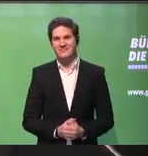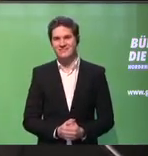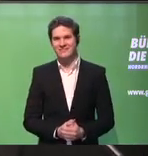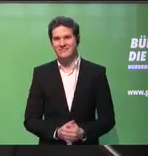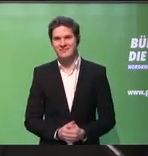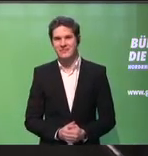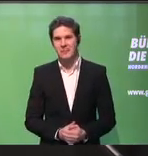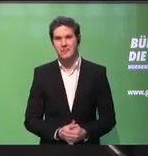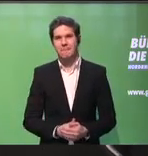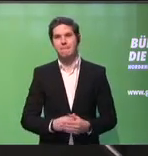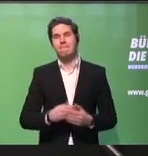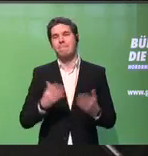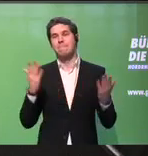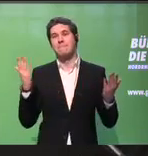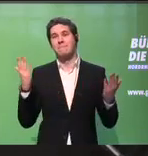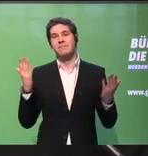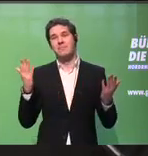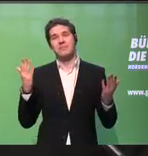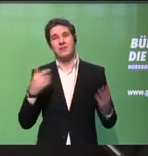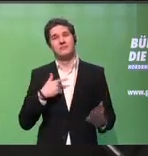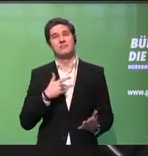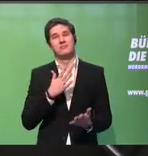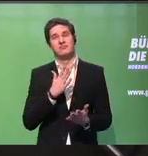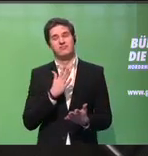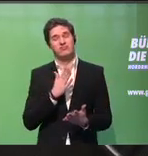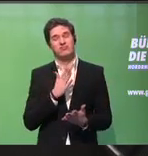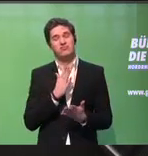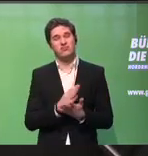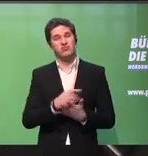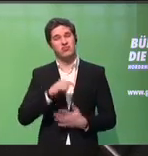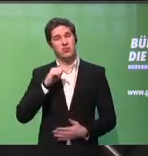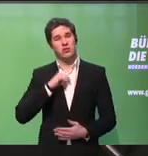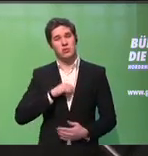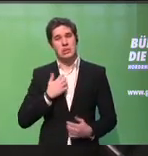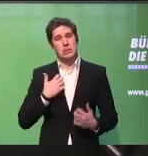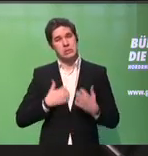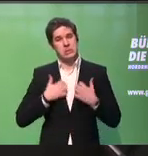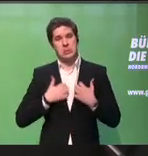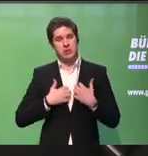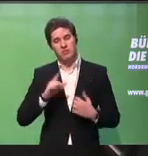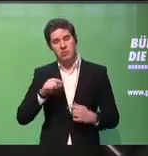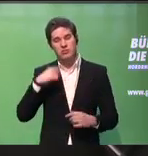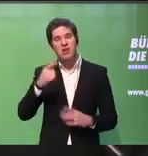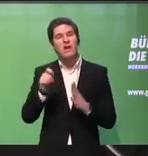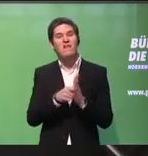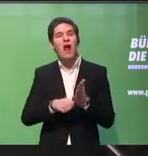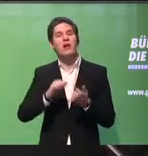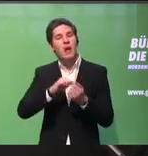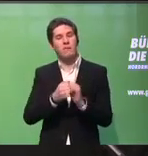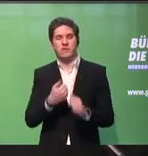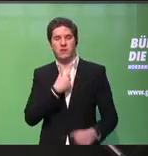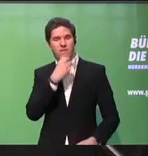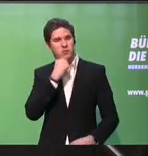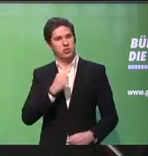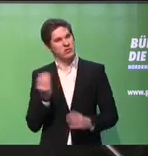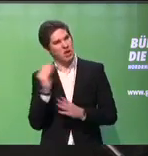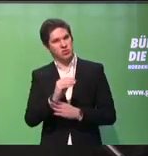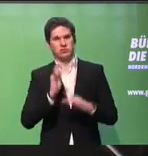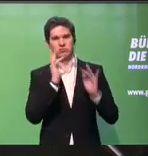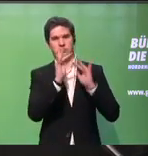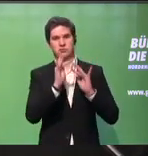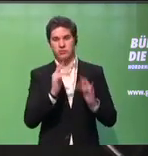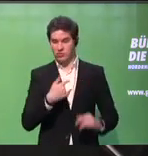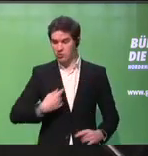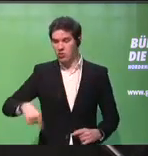Aber was mich ärgert und was wir im Wahlkampf ansprechen sollten, ist, als Grüne haben wir durchgesetzt mit